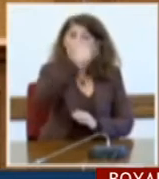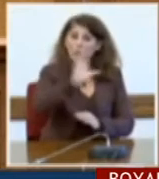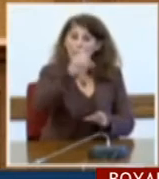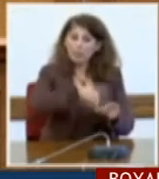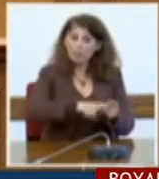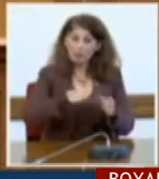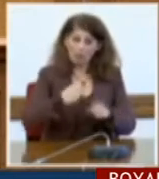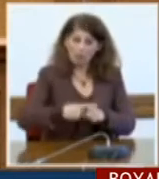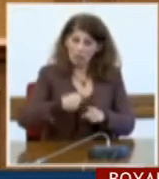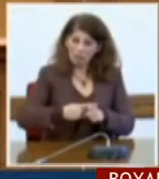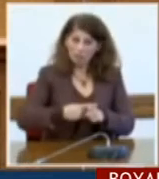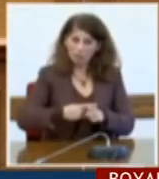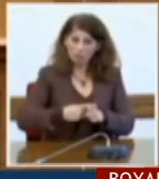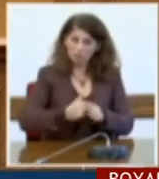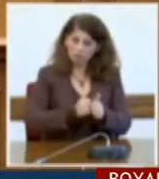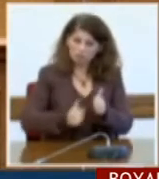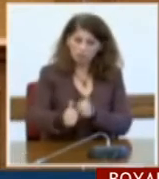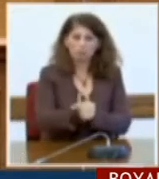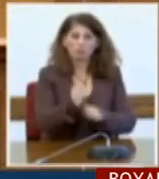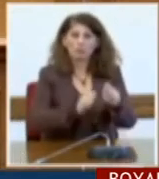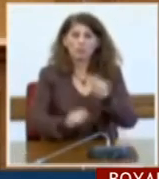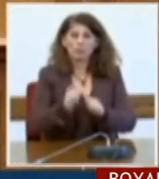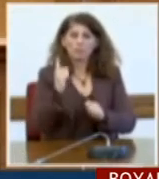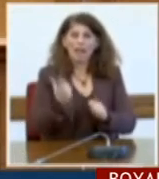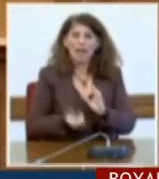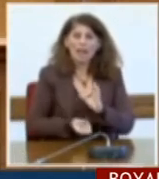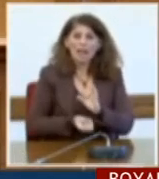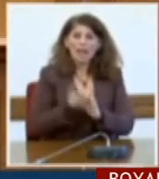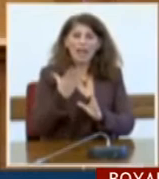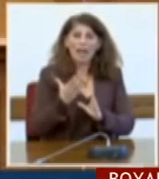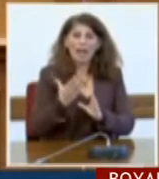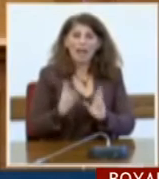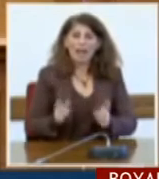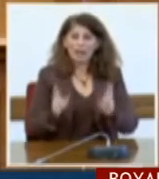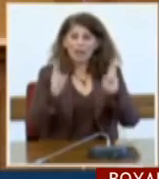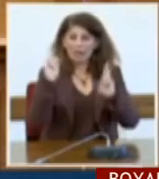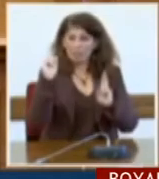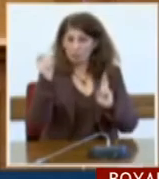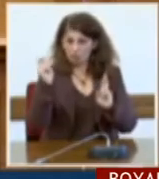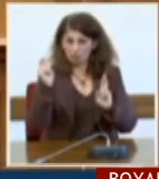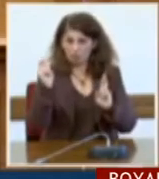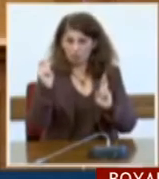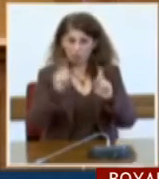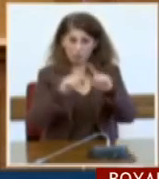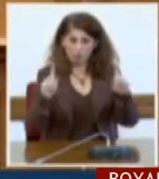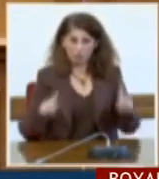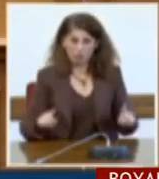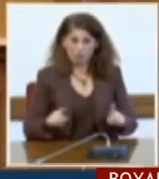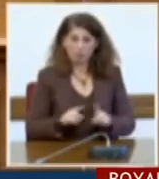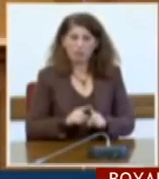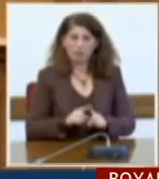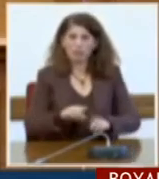ξέρετε, στη δημιουργία μιας νέας ενεργειακής πολιτικής στο πλαίσιο της